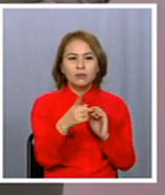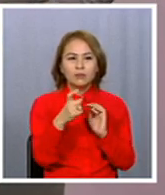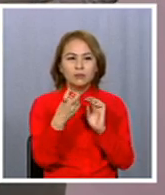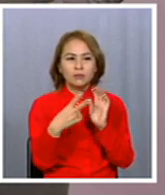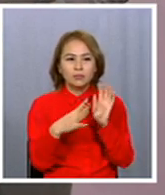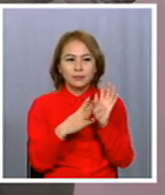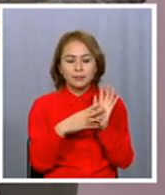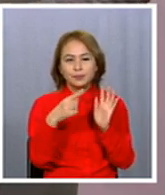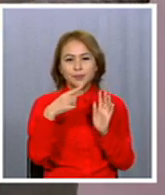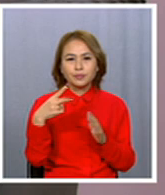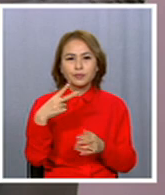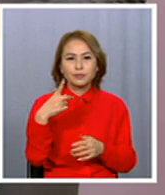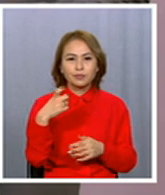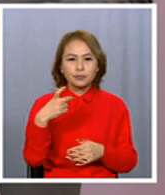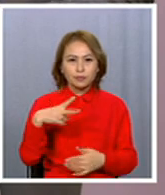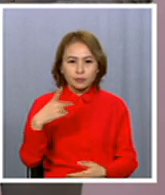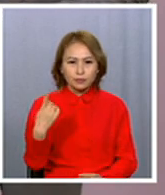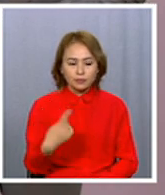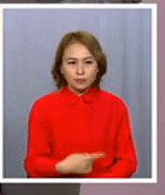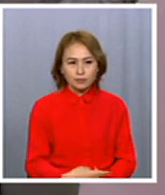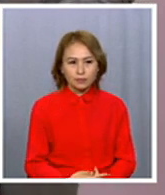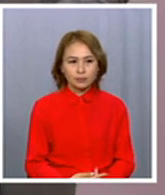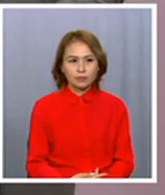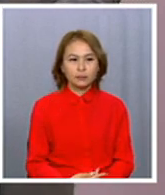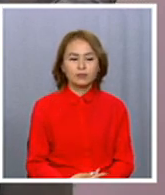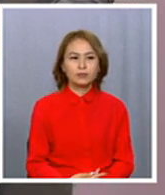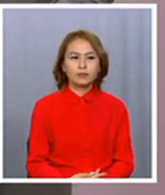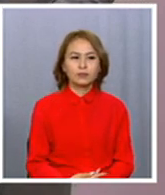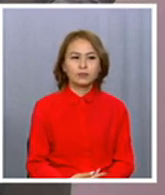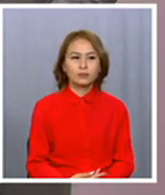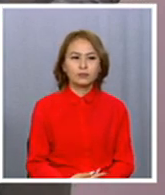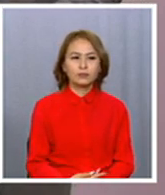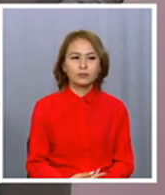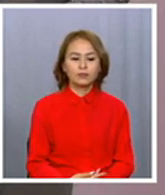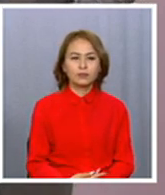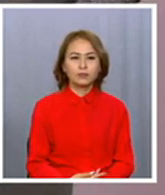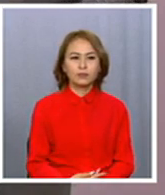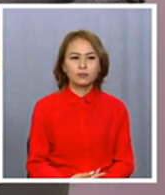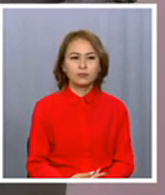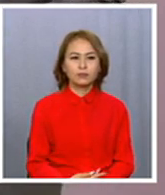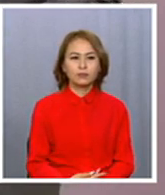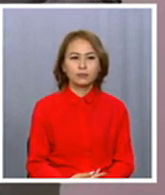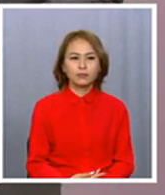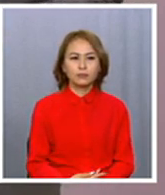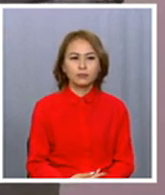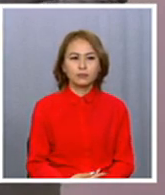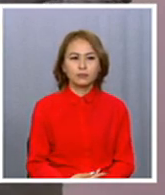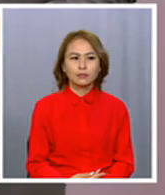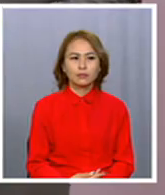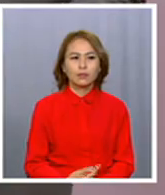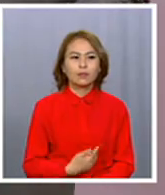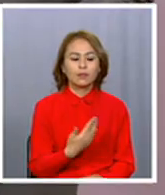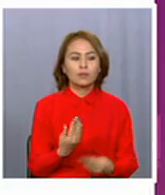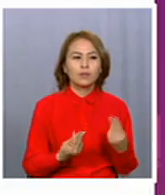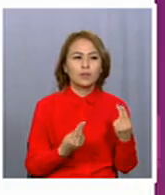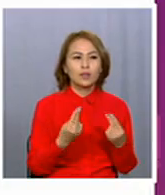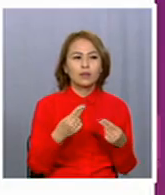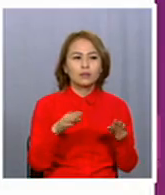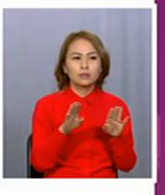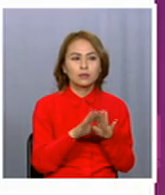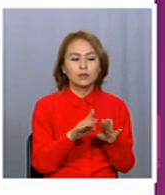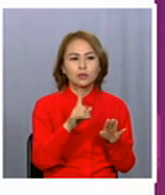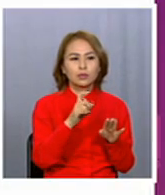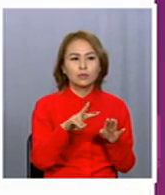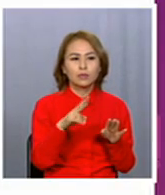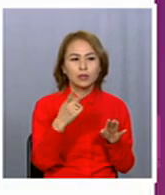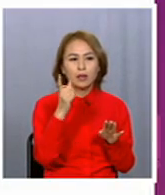129 азайтсақ, айырманың мәні 121-ге тең болады. Демек, бұл есептің жауабы